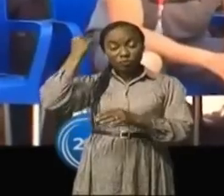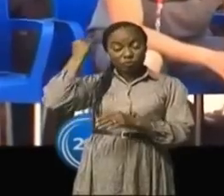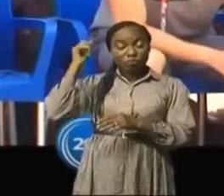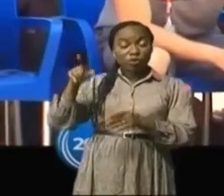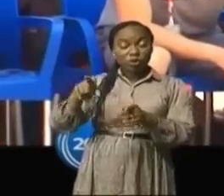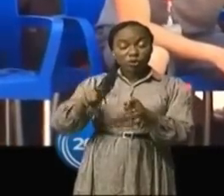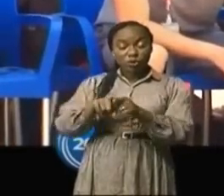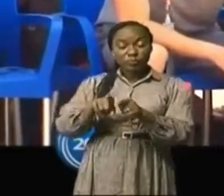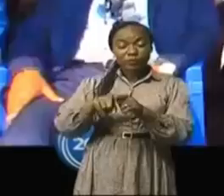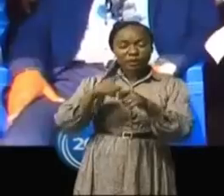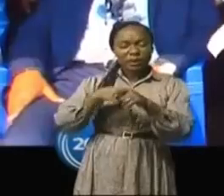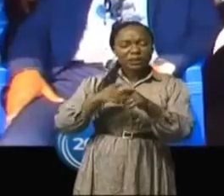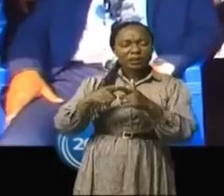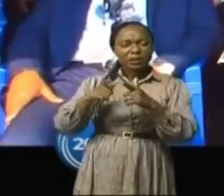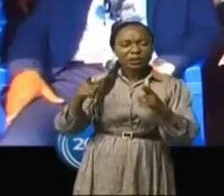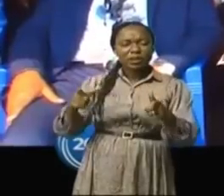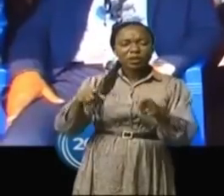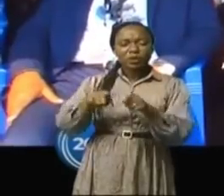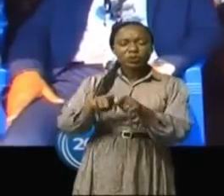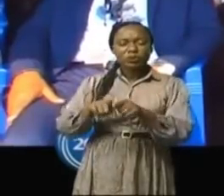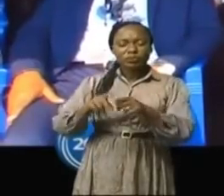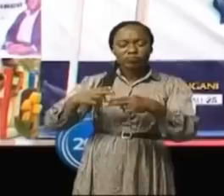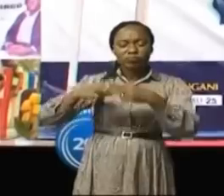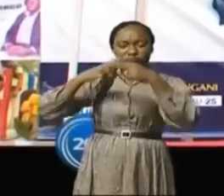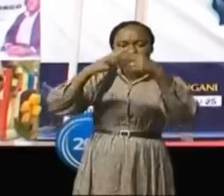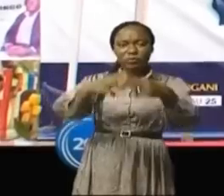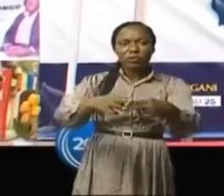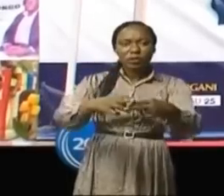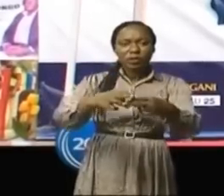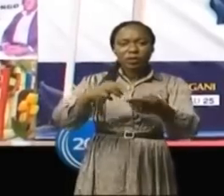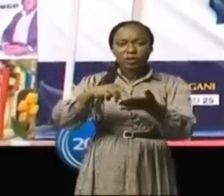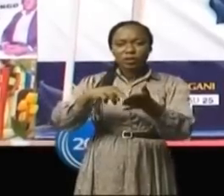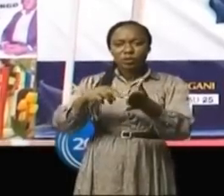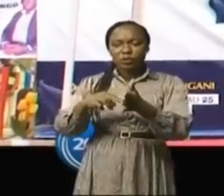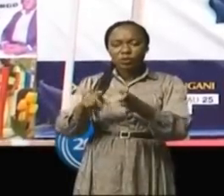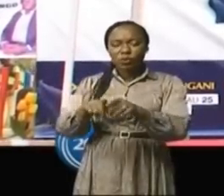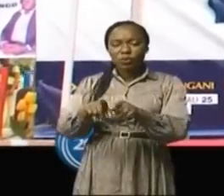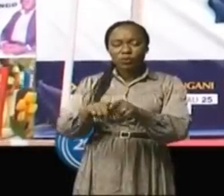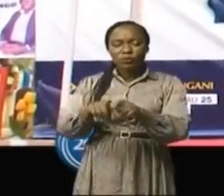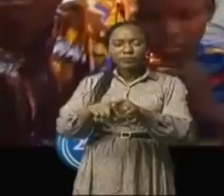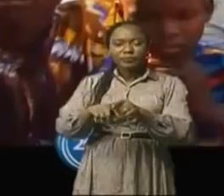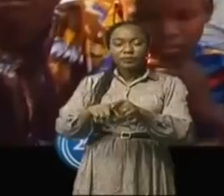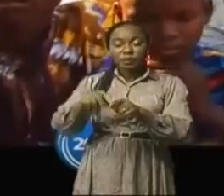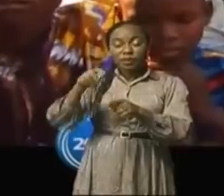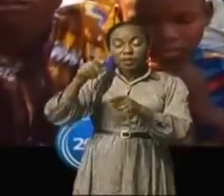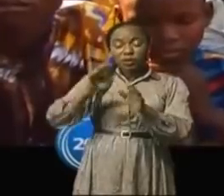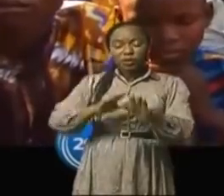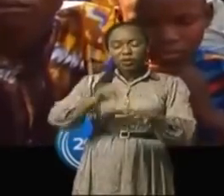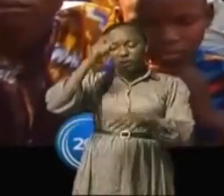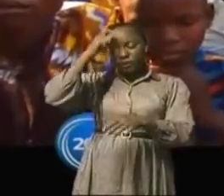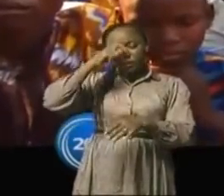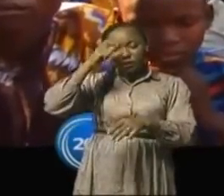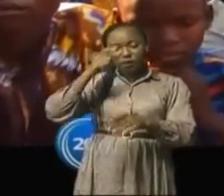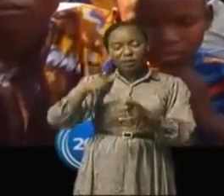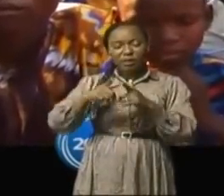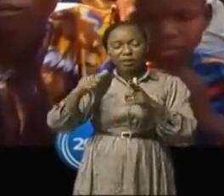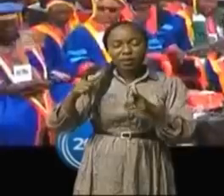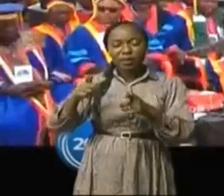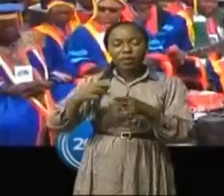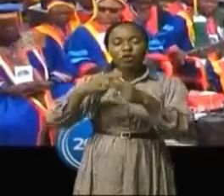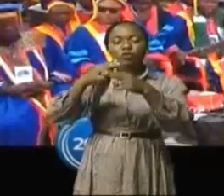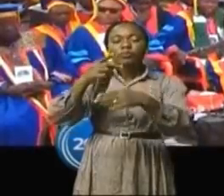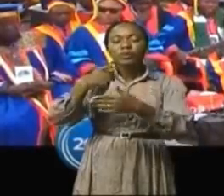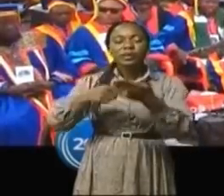moment l'annonce de l'élévation prochaine du Kumi Lumumba entendé détenteur de la sagesse au rang de docteur honoris